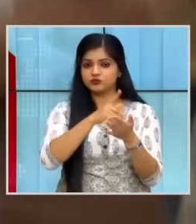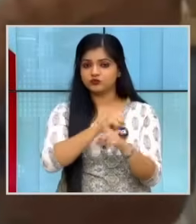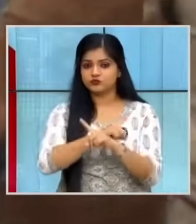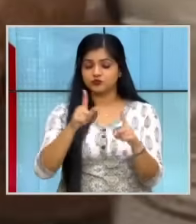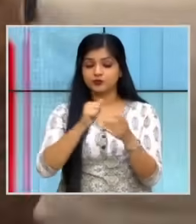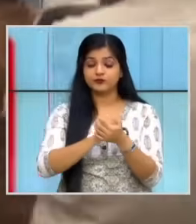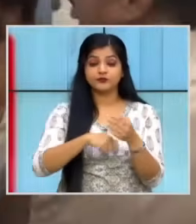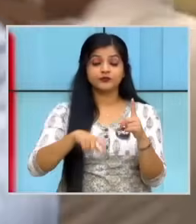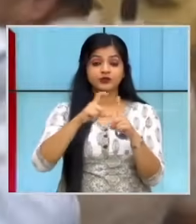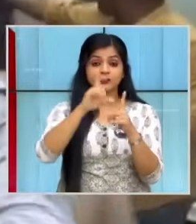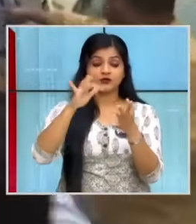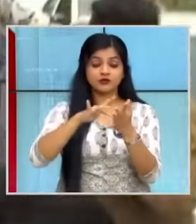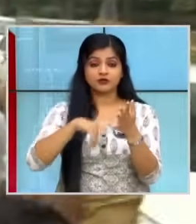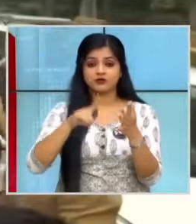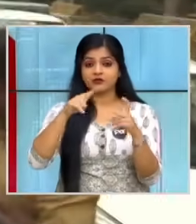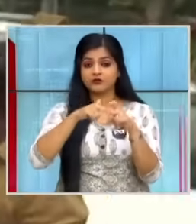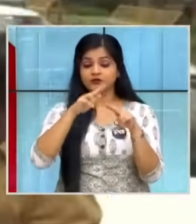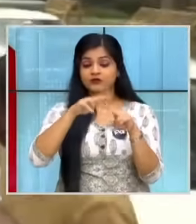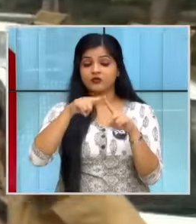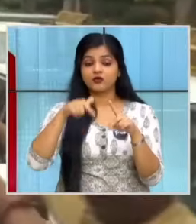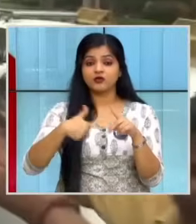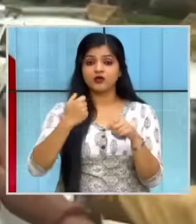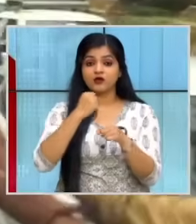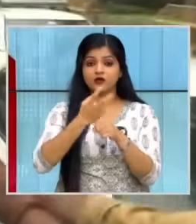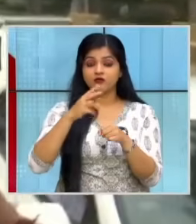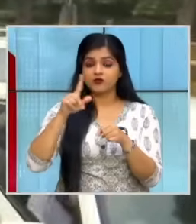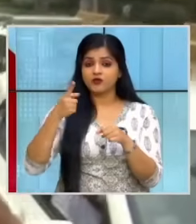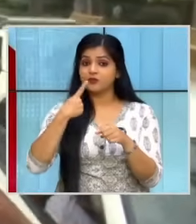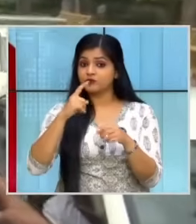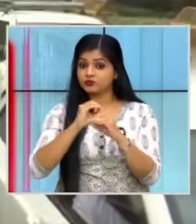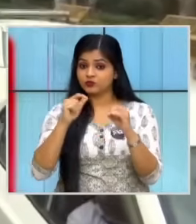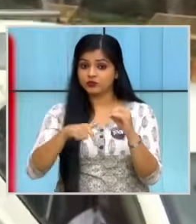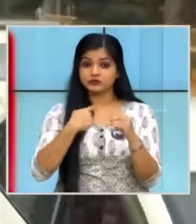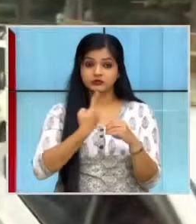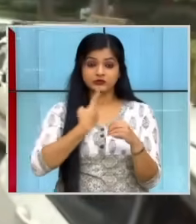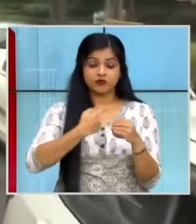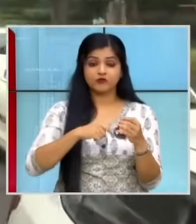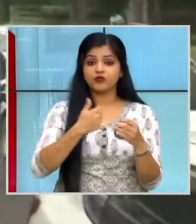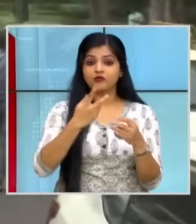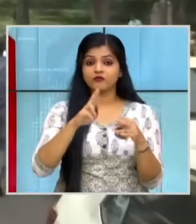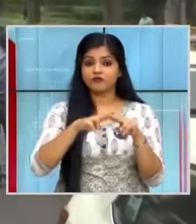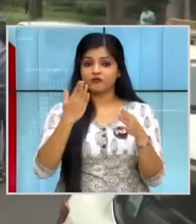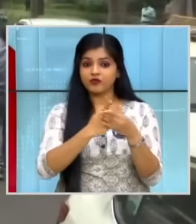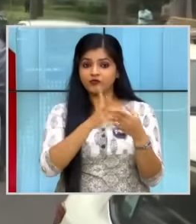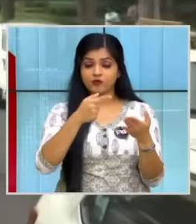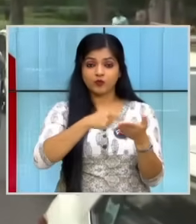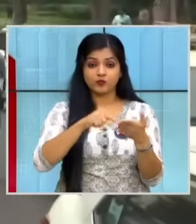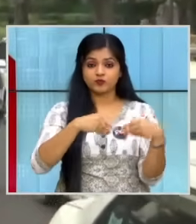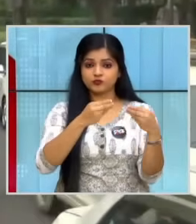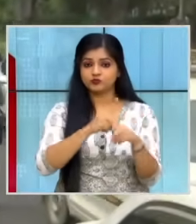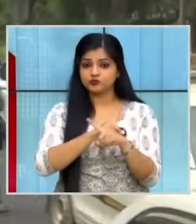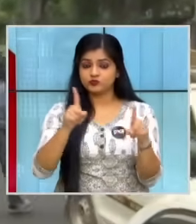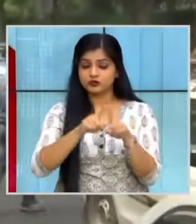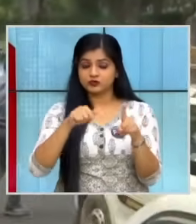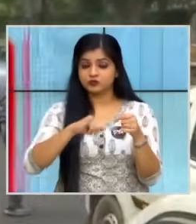ഡൽഹി ലഫ്റ്റനന്റ് ഗവർണറുടെ അനുമതിയില്ലാതെ ഒരു ഫയലും ഒപ്പിടരുത് എന്നുള്ള കർശന ഉപാധികൾ അത് സുപ്രീം കോടതി അരവിന്ദ്